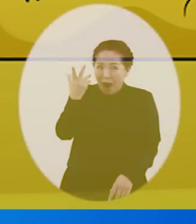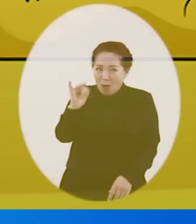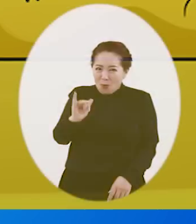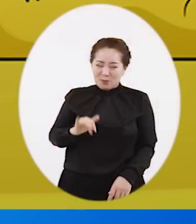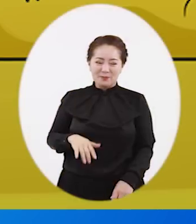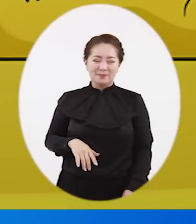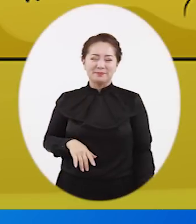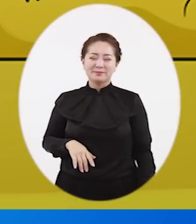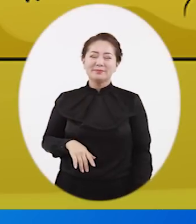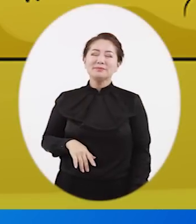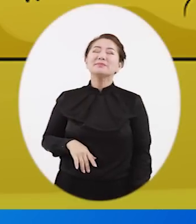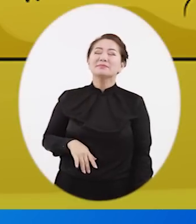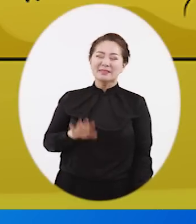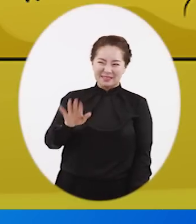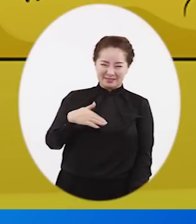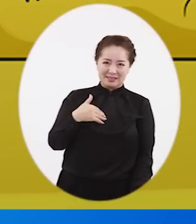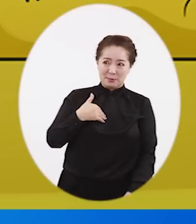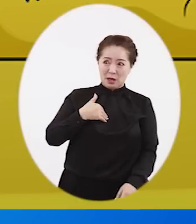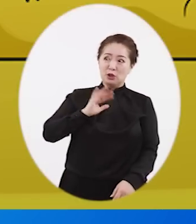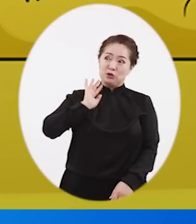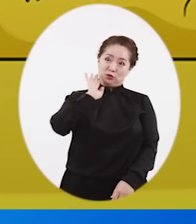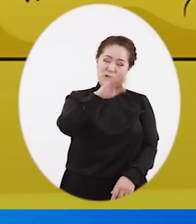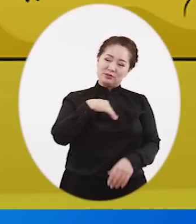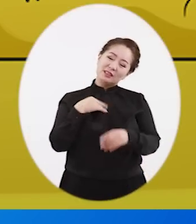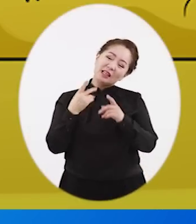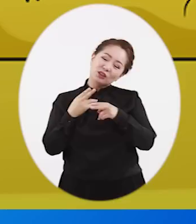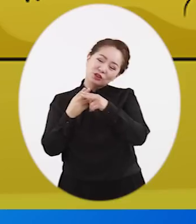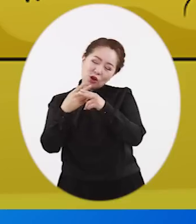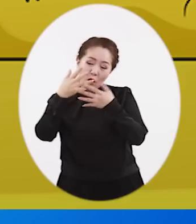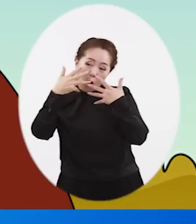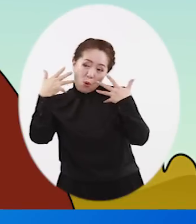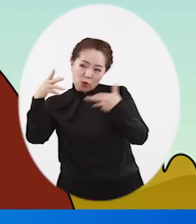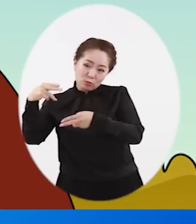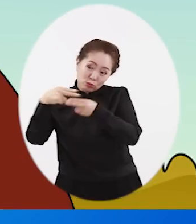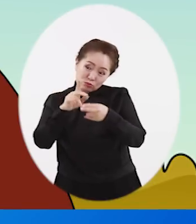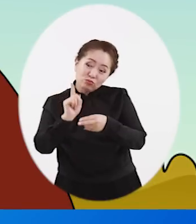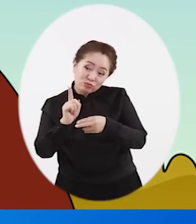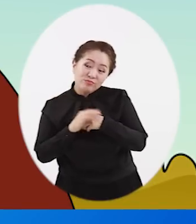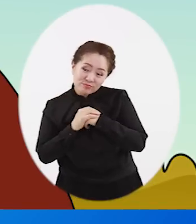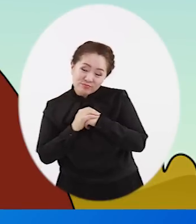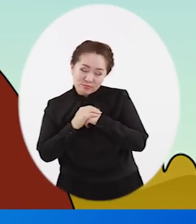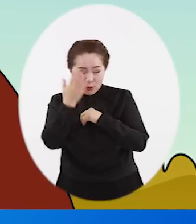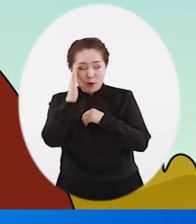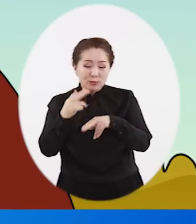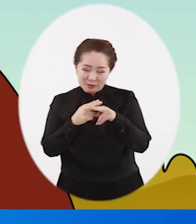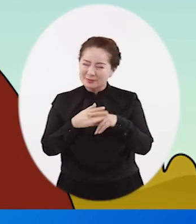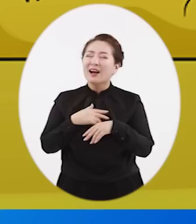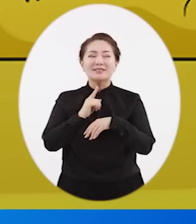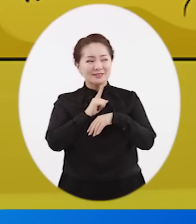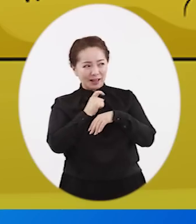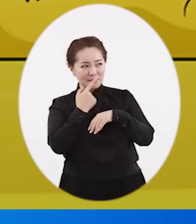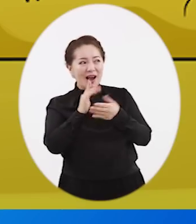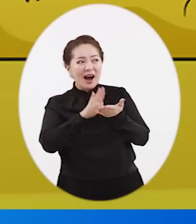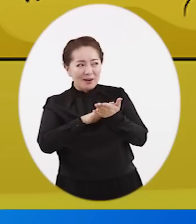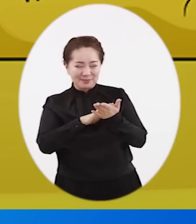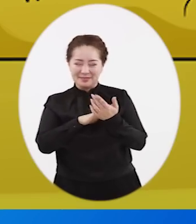Чи намайг явсны дараа ч гэсэн өвгөн эмгэн хоёрт тус олж байна үсттэй. Аа. Би амлцъя.